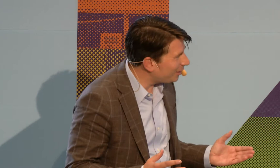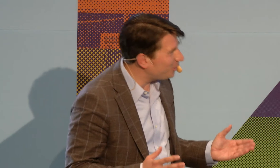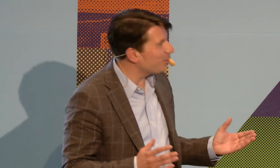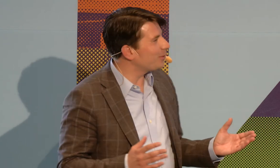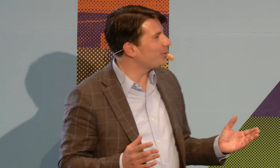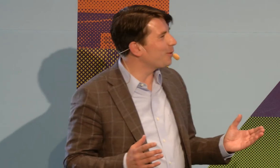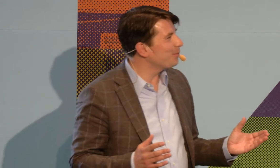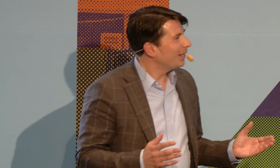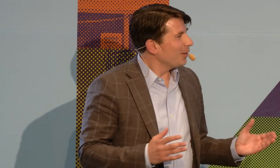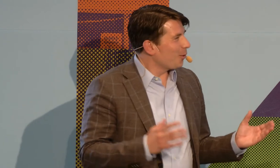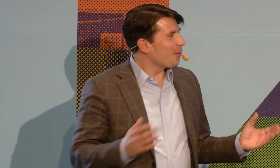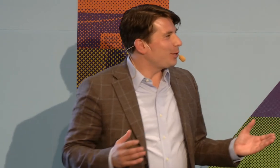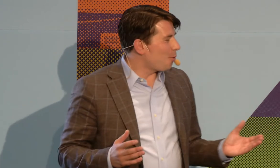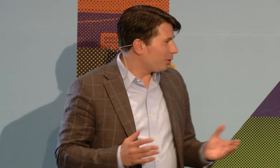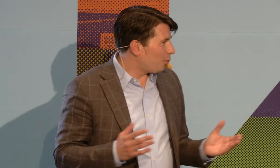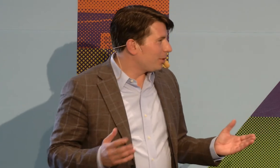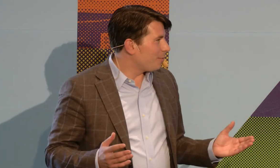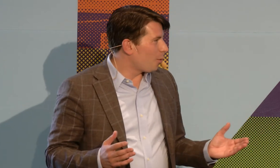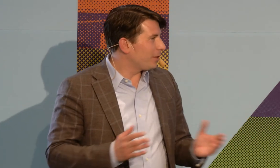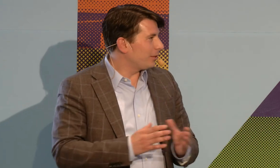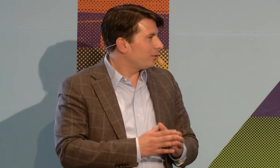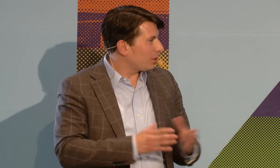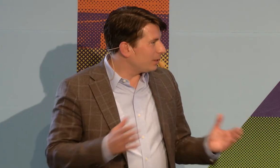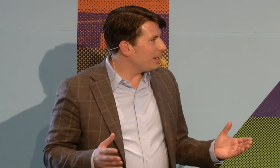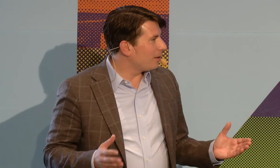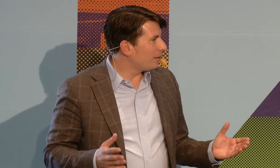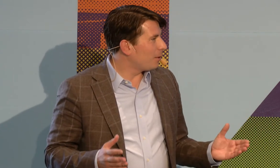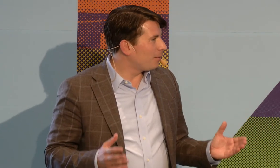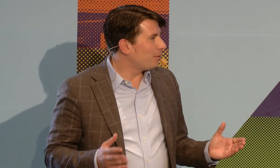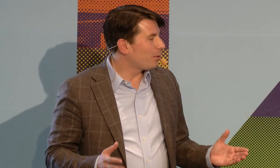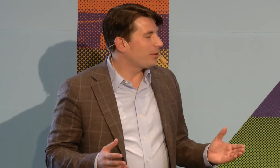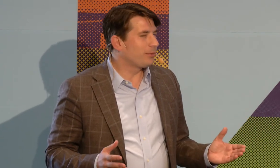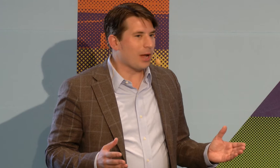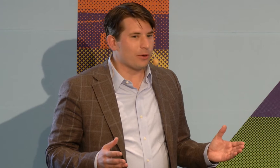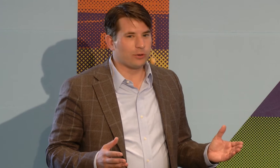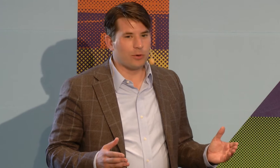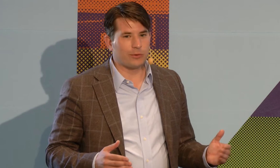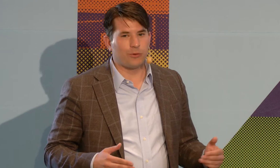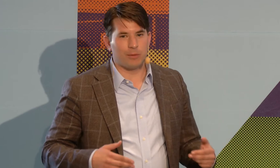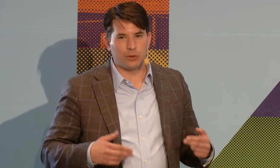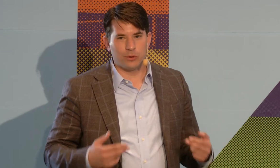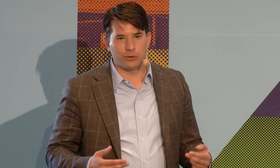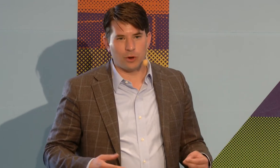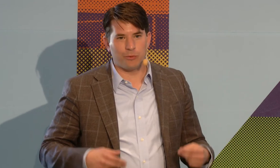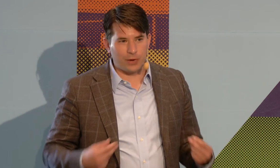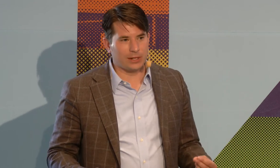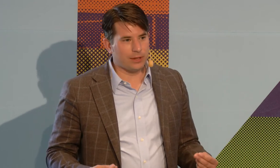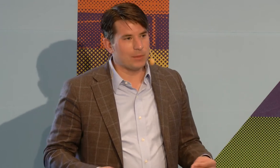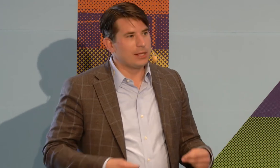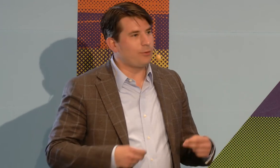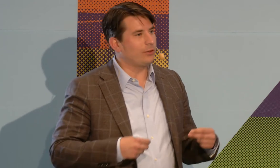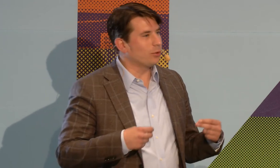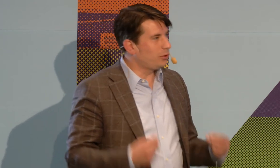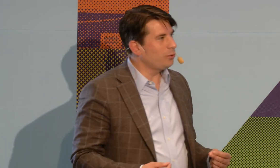med det sagt så nu har jag varit igång i 2-3 månader så att jag tror att en del av vårt uppdrag handlar också om att få fram kunskap,